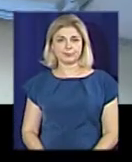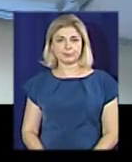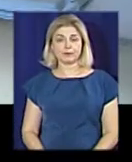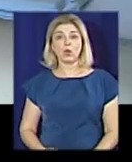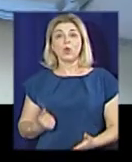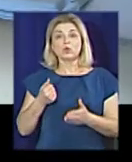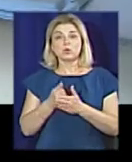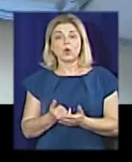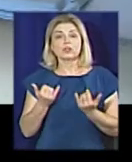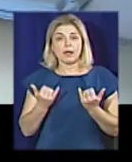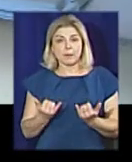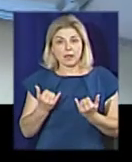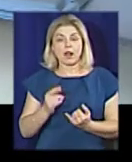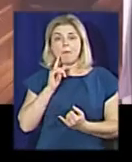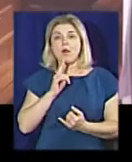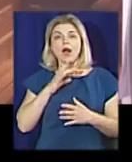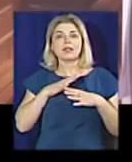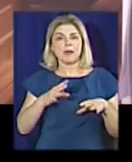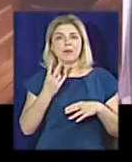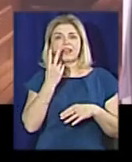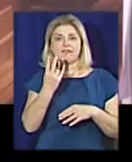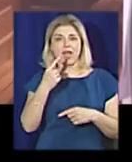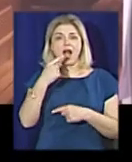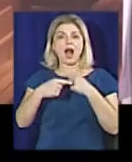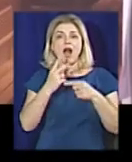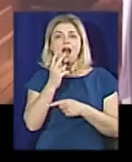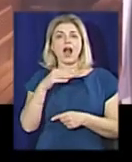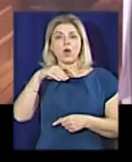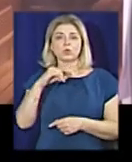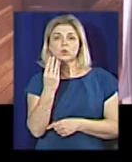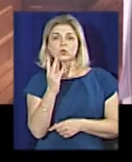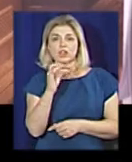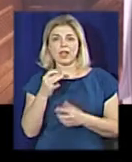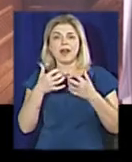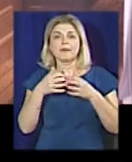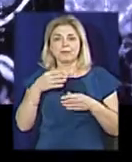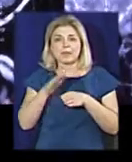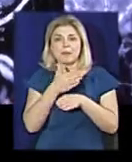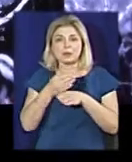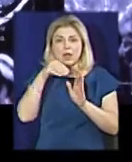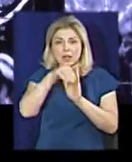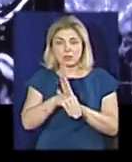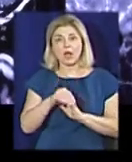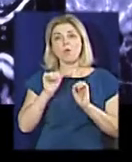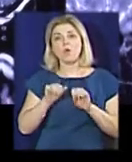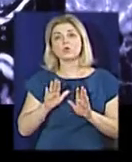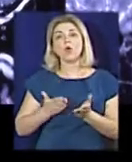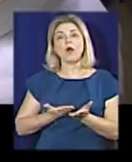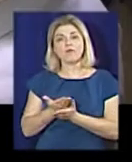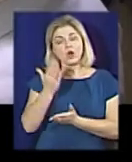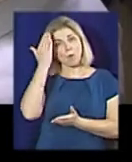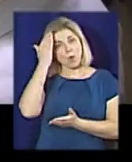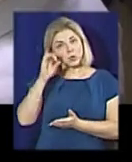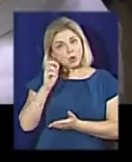Дотепер, поки не з'явились 2 нові котушки, за допомогою цього апарату можна було досліджувати лише суглоби та мозок. Останні 3 роки